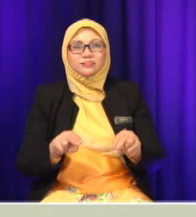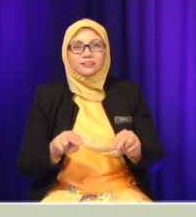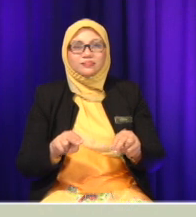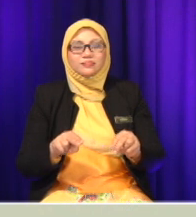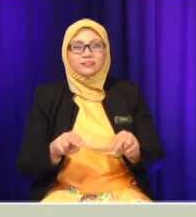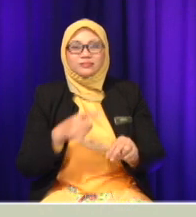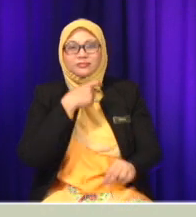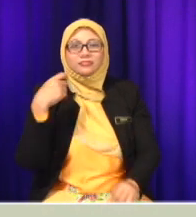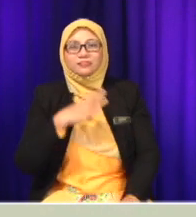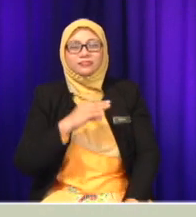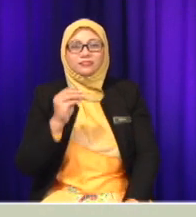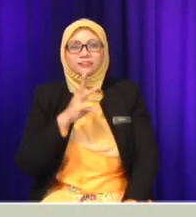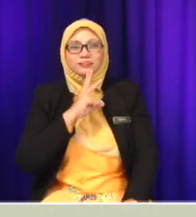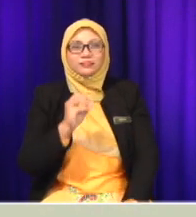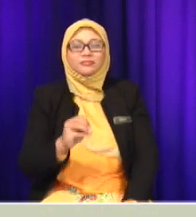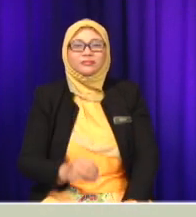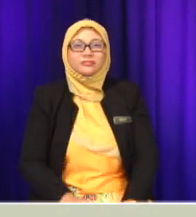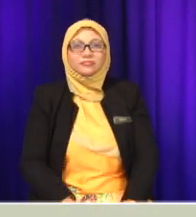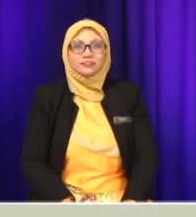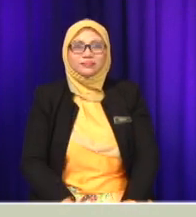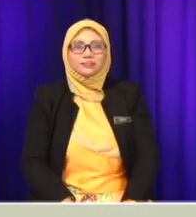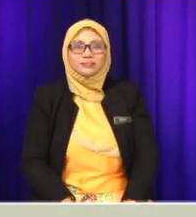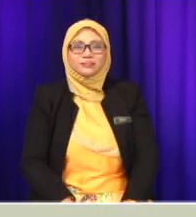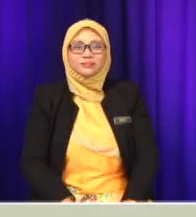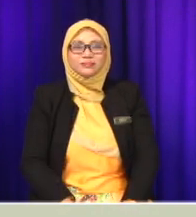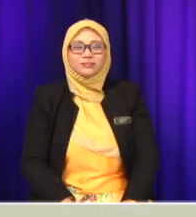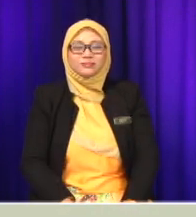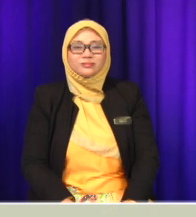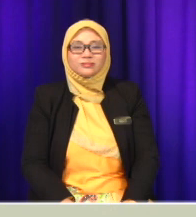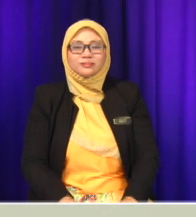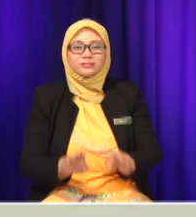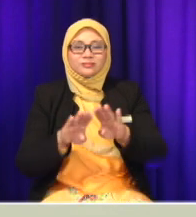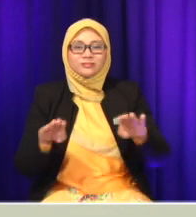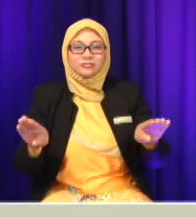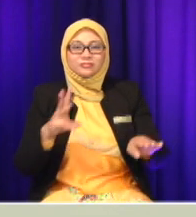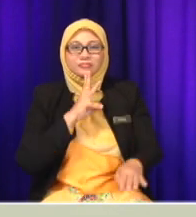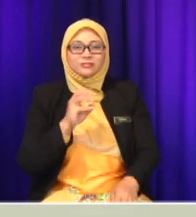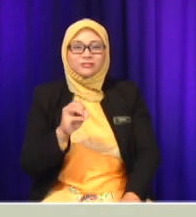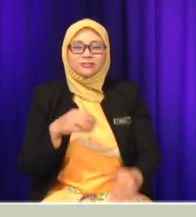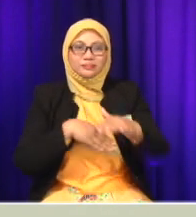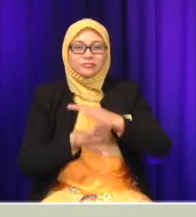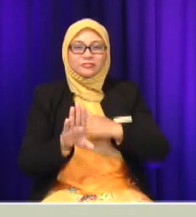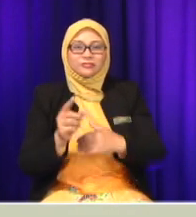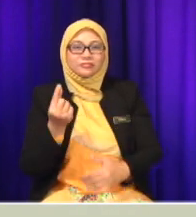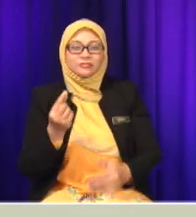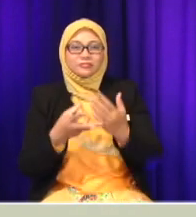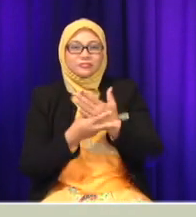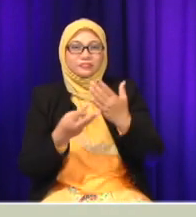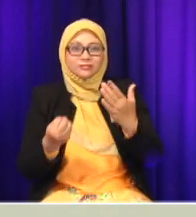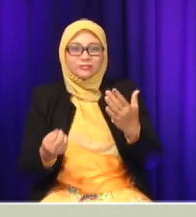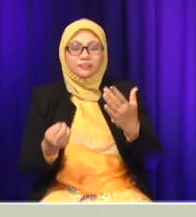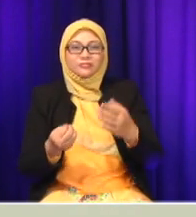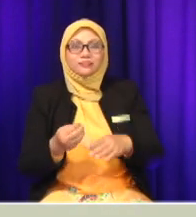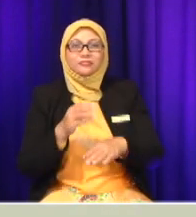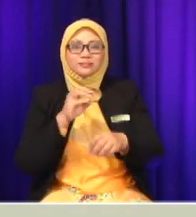basah okey ujian mampatan basah dan ujian mampatan kering ni beza dia ujian membatah basah kita masukkan sedikit pelinciir ataupun minyak pelinciir